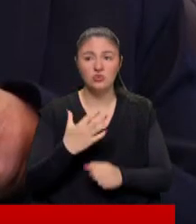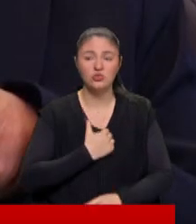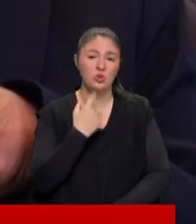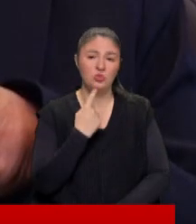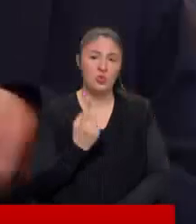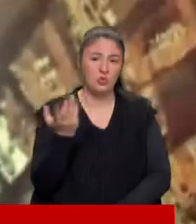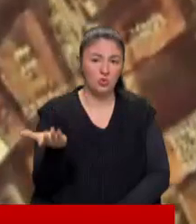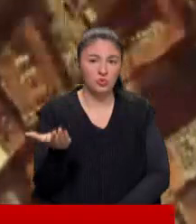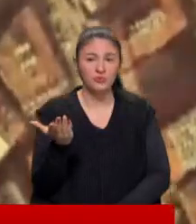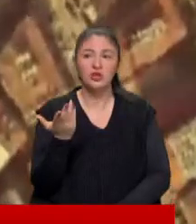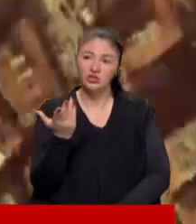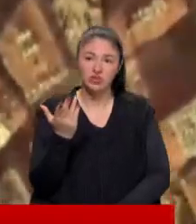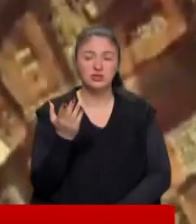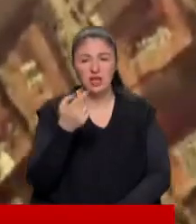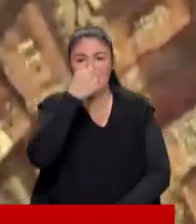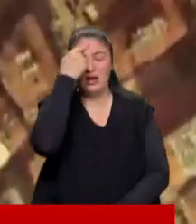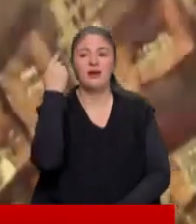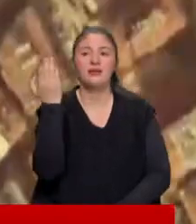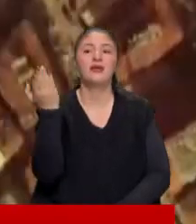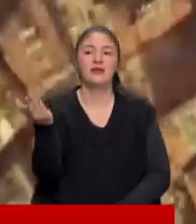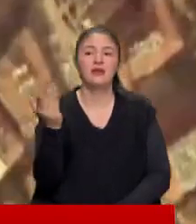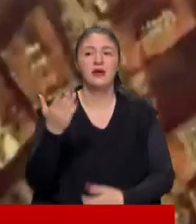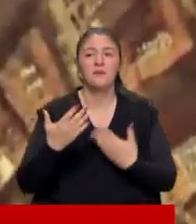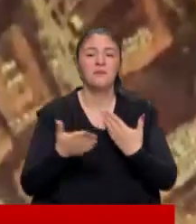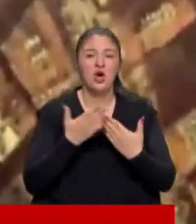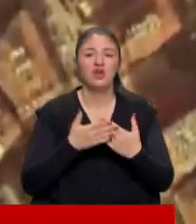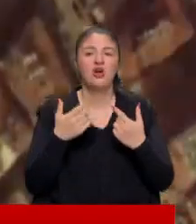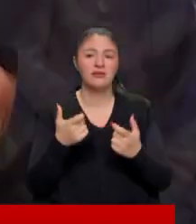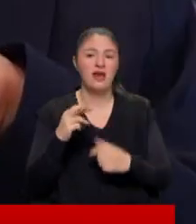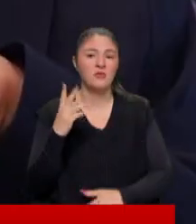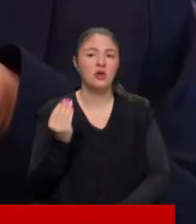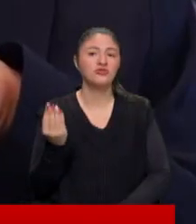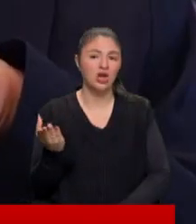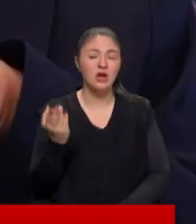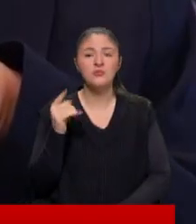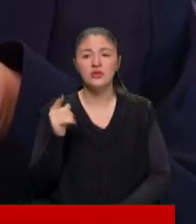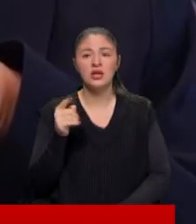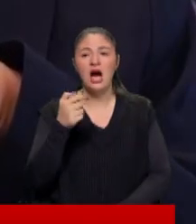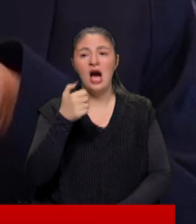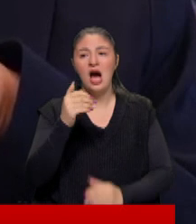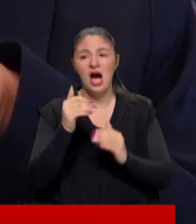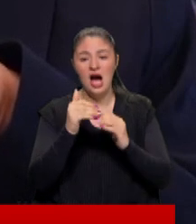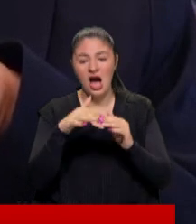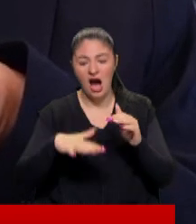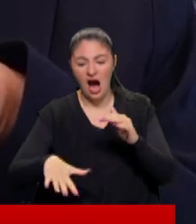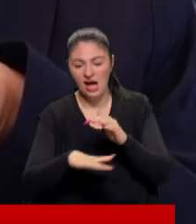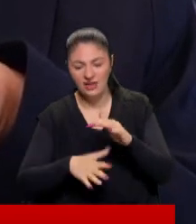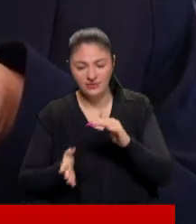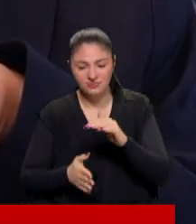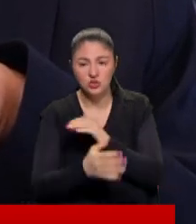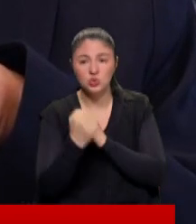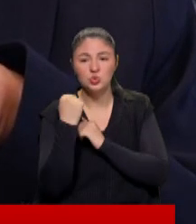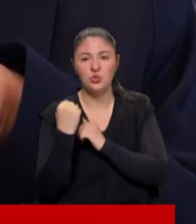üzülerek söylüyorum, işte kaderleri. Maraş ve Hatay gibi. Bunların altındaki fayların